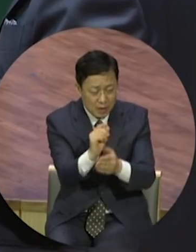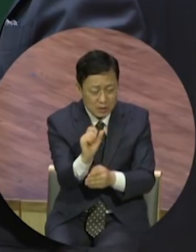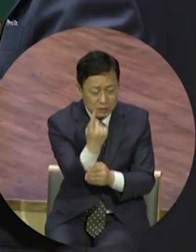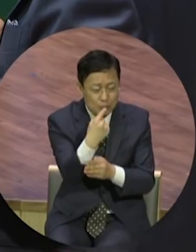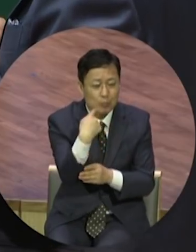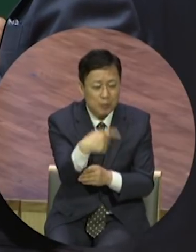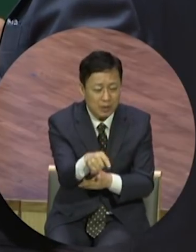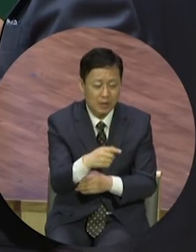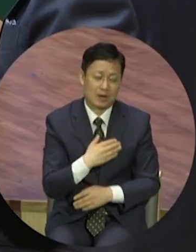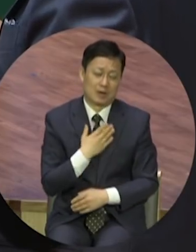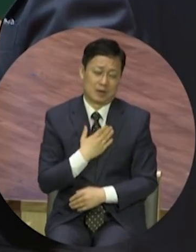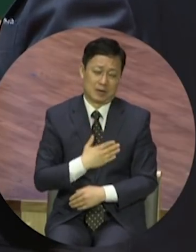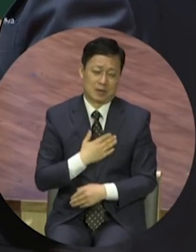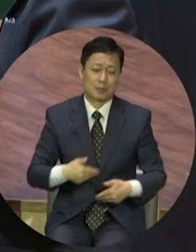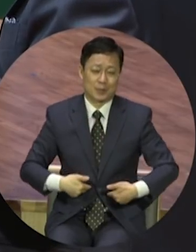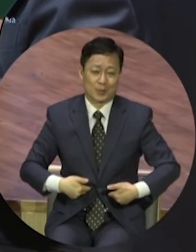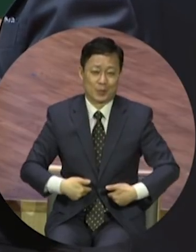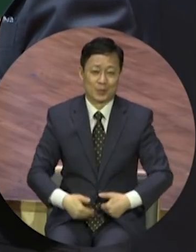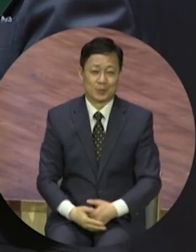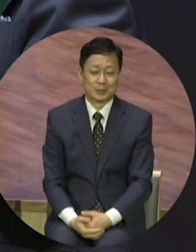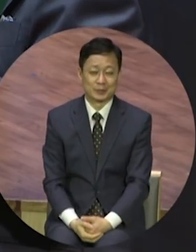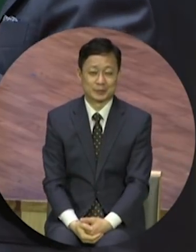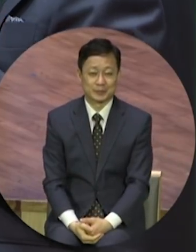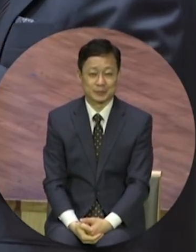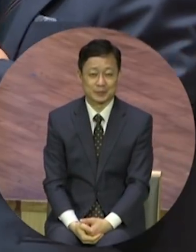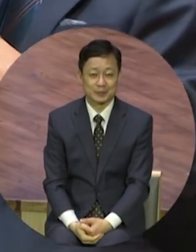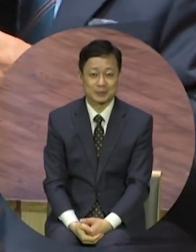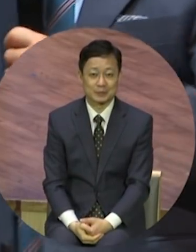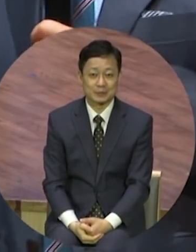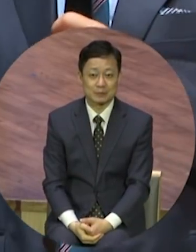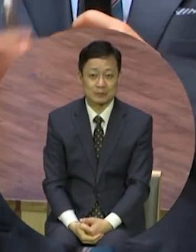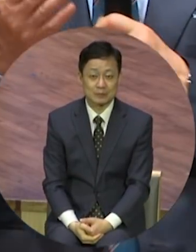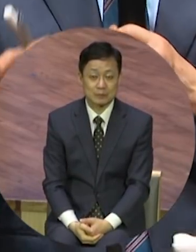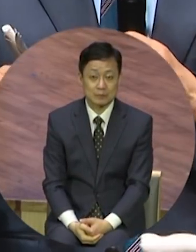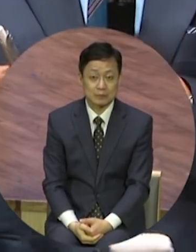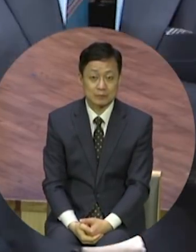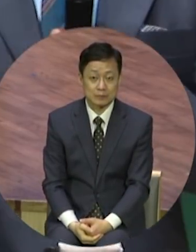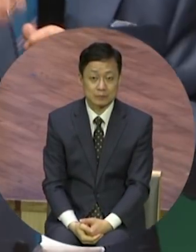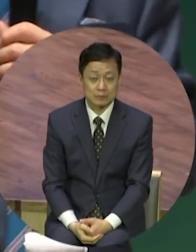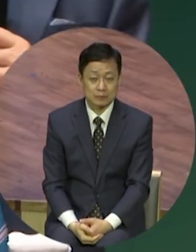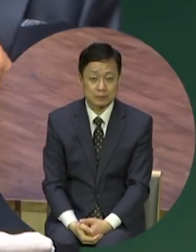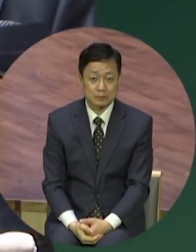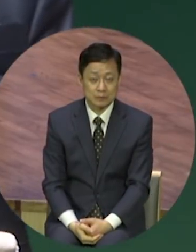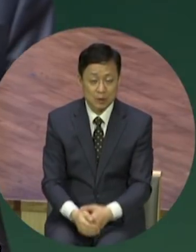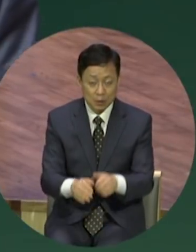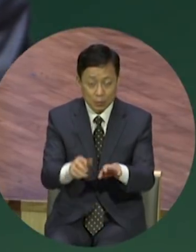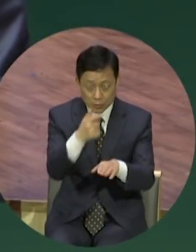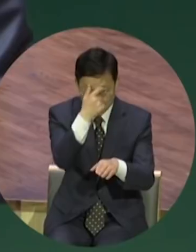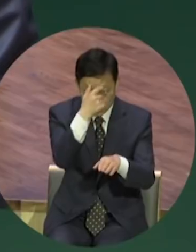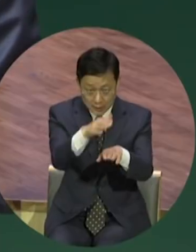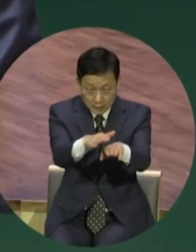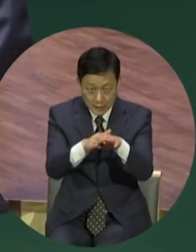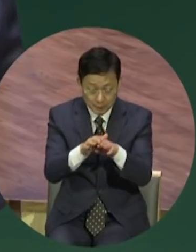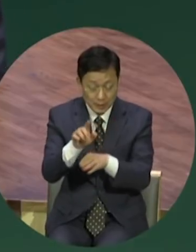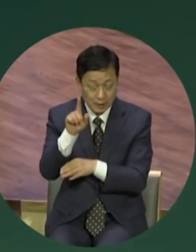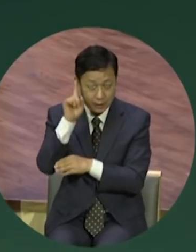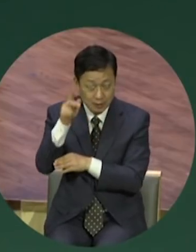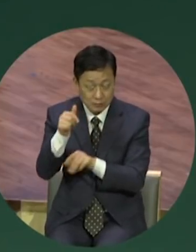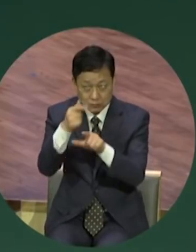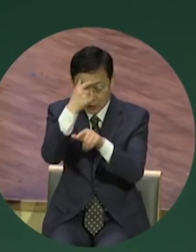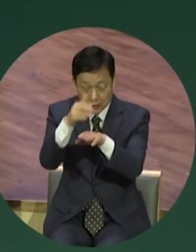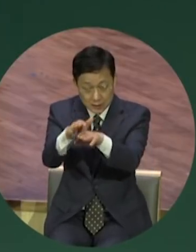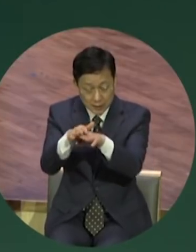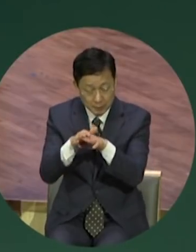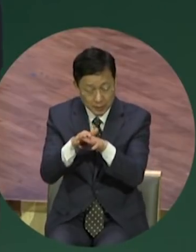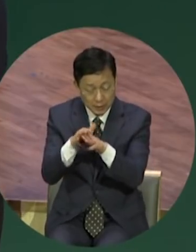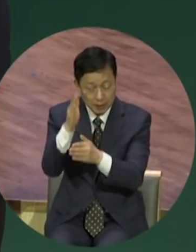repeated answers, but we must be able to have the eyes to see the root reason. 오늘 여러분 예배드리면서 내일 예배드리면서도 찾을 수 있어요. You can discover this